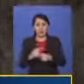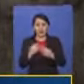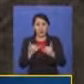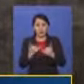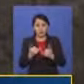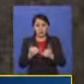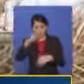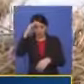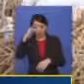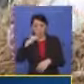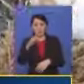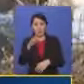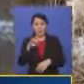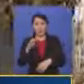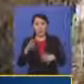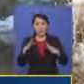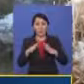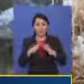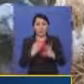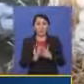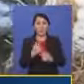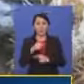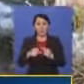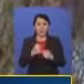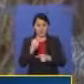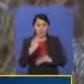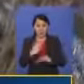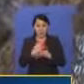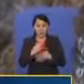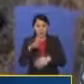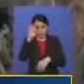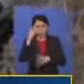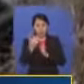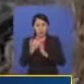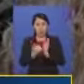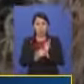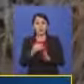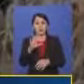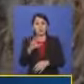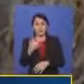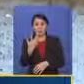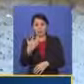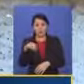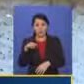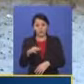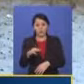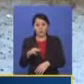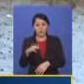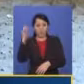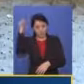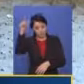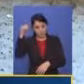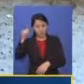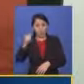таңда отағасының әкімдіктен берілген үйі өз бизнесі бар. Мемлекеттік бағдарлама бойынша 530 мың теңге көлемінде грант алып, қой